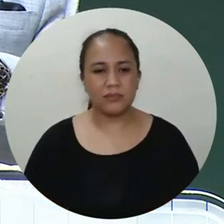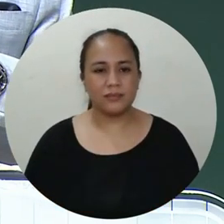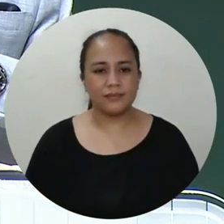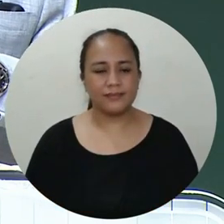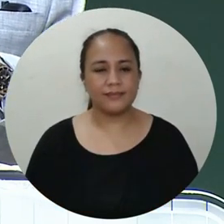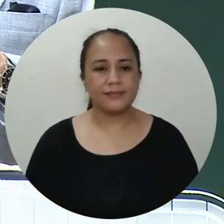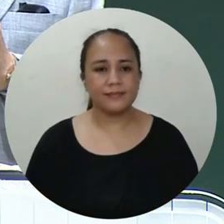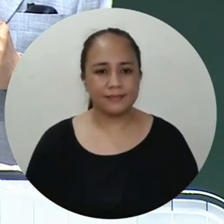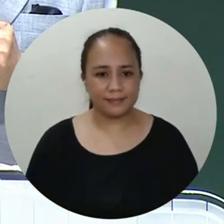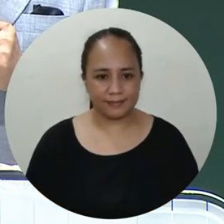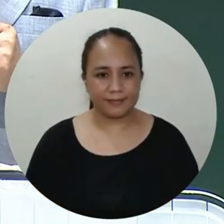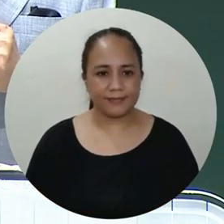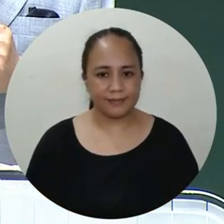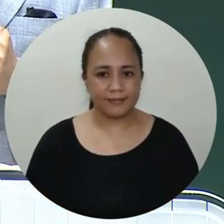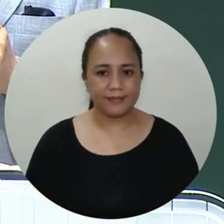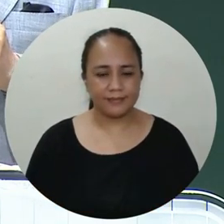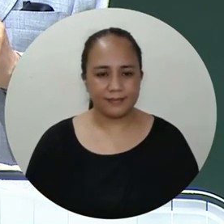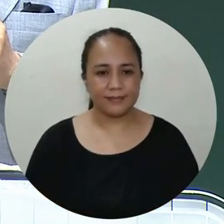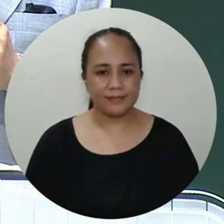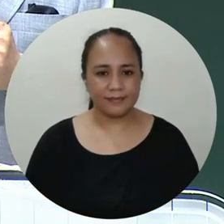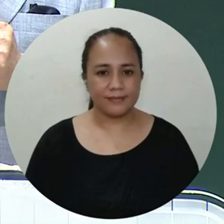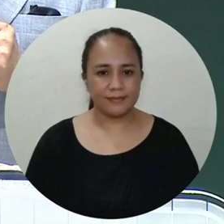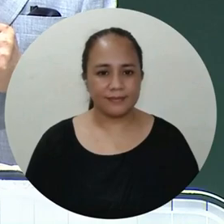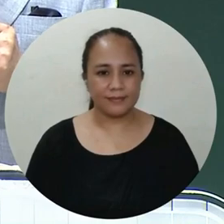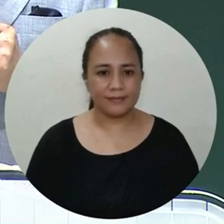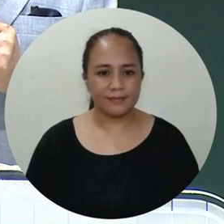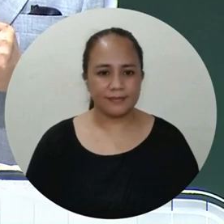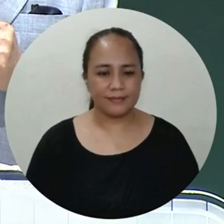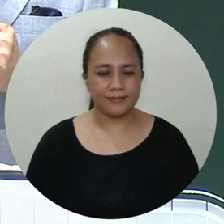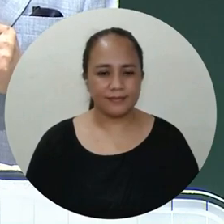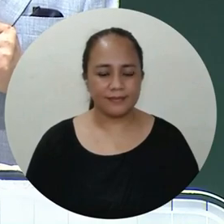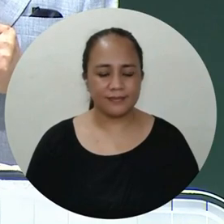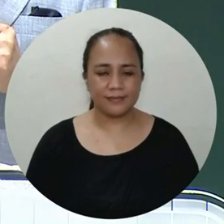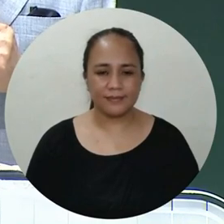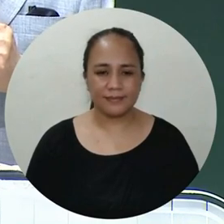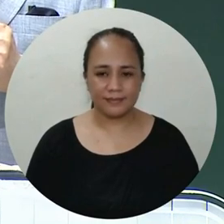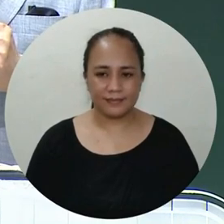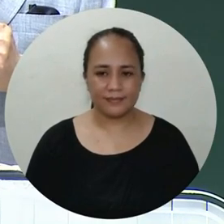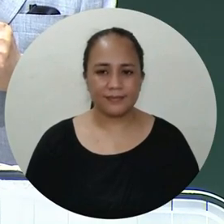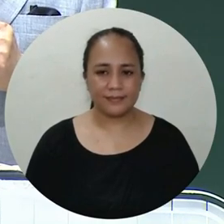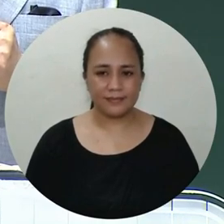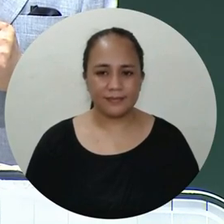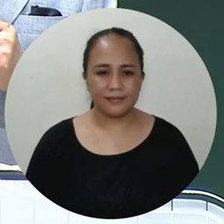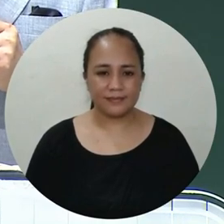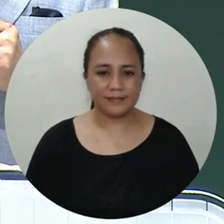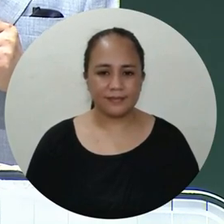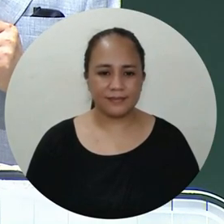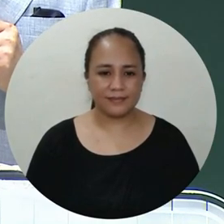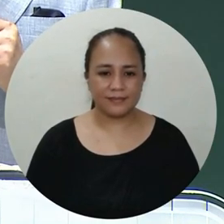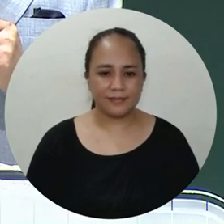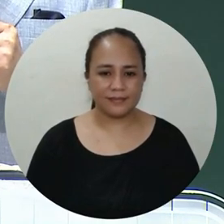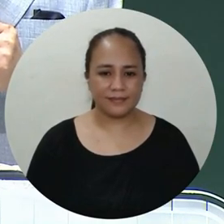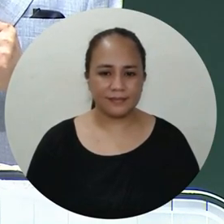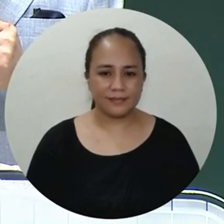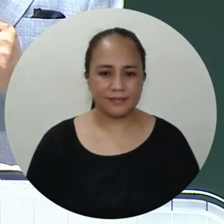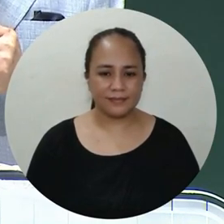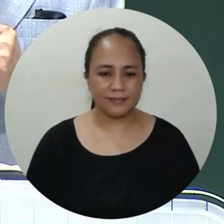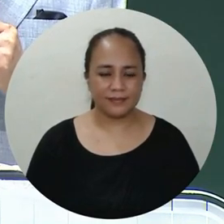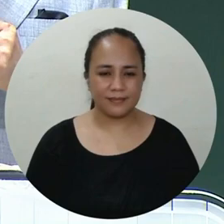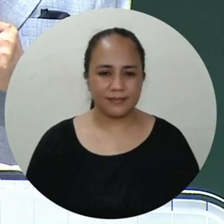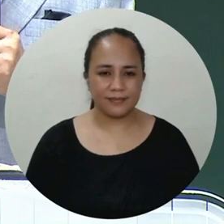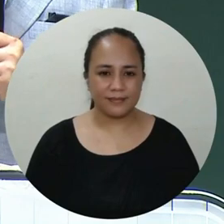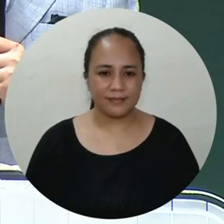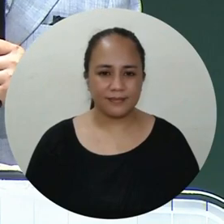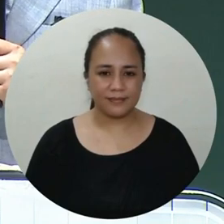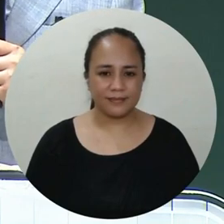와서 이제 앞으로 메시지 들으면서 여러분 개인이 하나님의 이 창조적 능력을 여러분